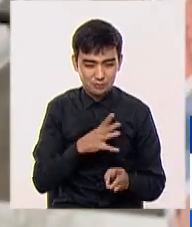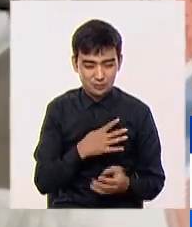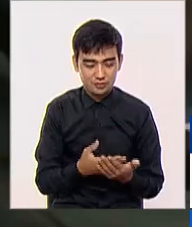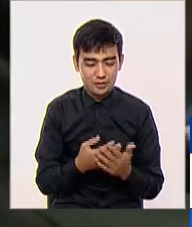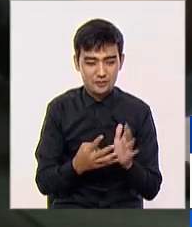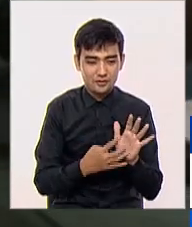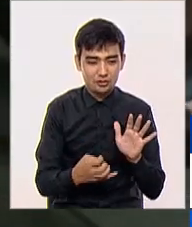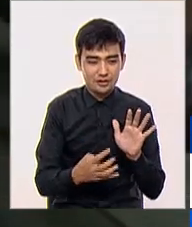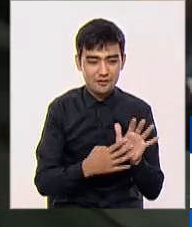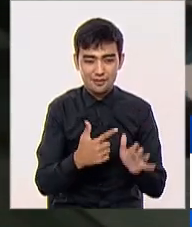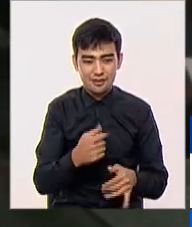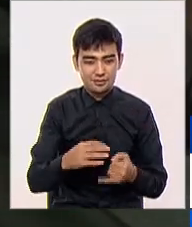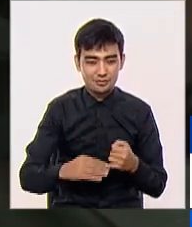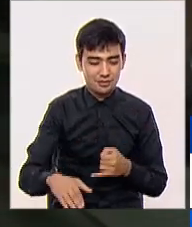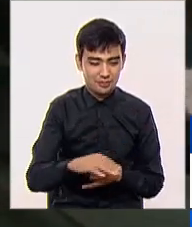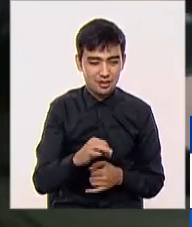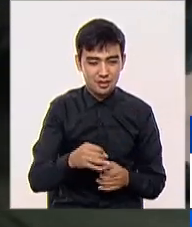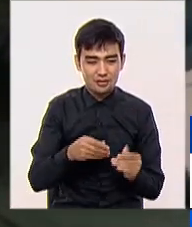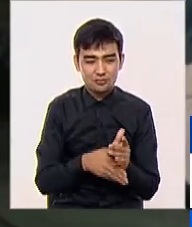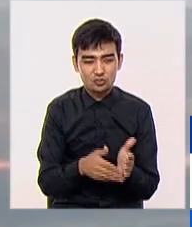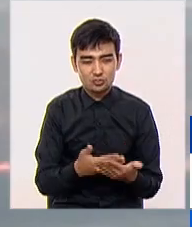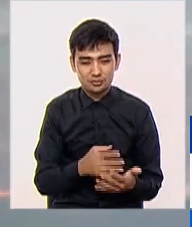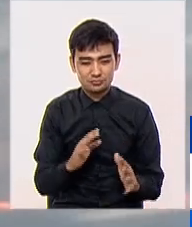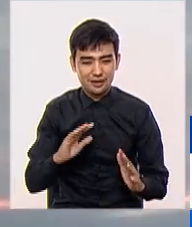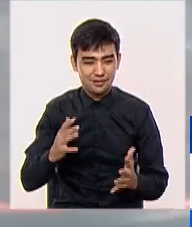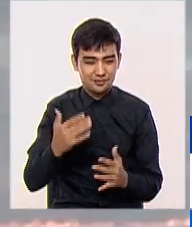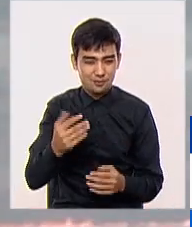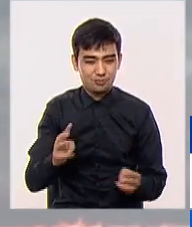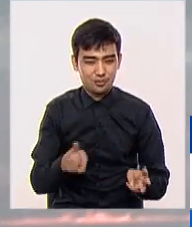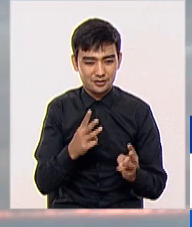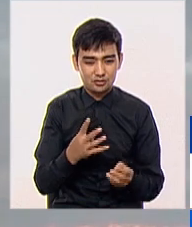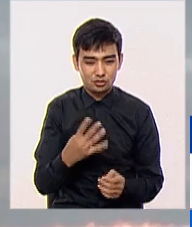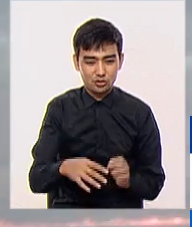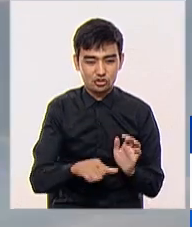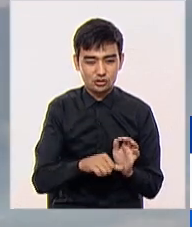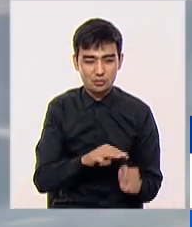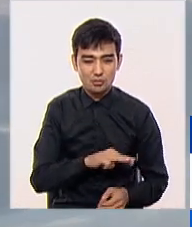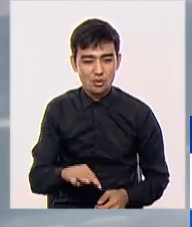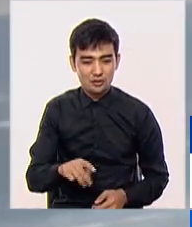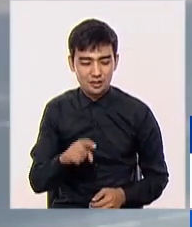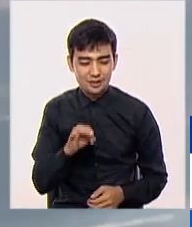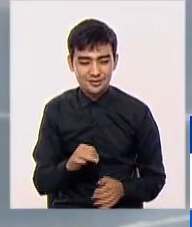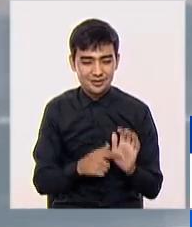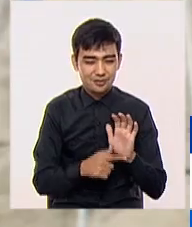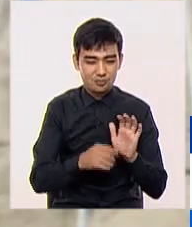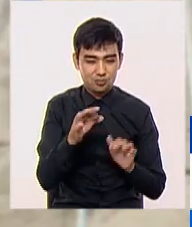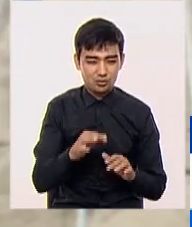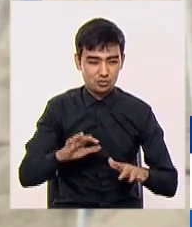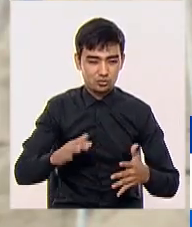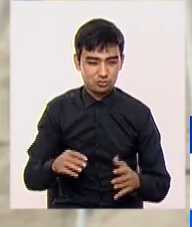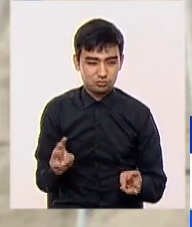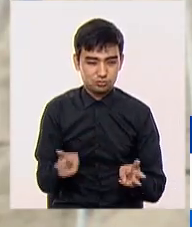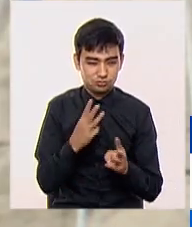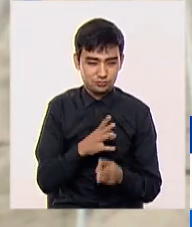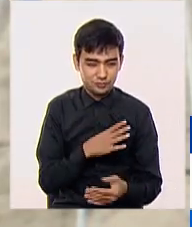949 гектор ущерб от лесных пожаров превышает 46 миллионов тенге в 70 процентах случаев пожар